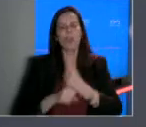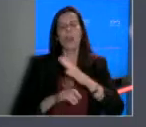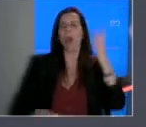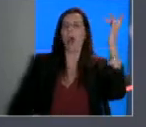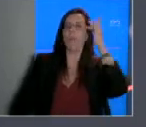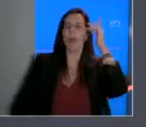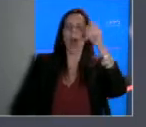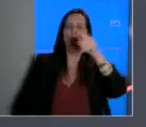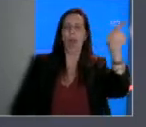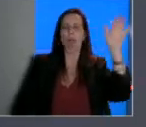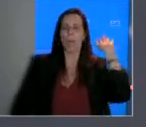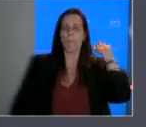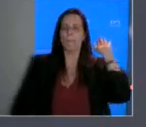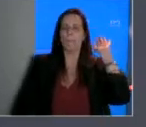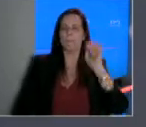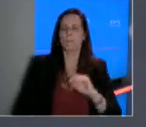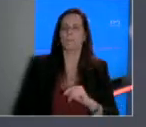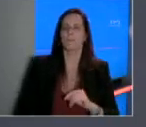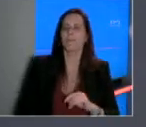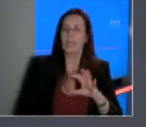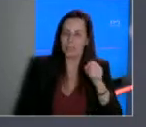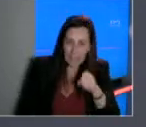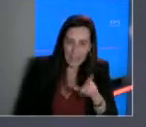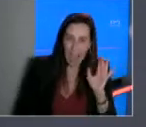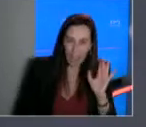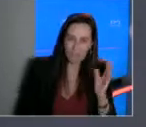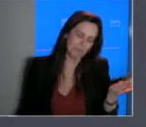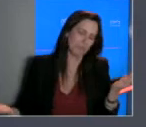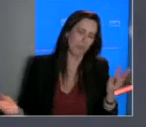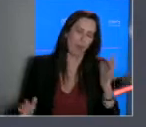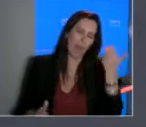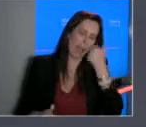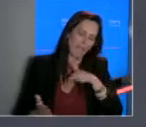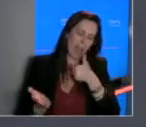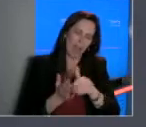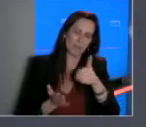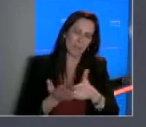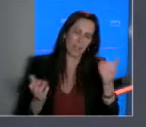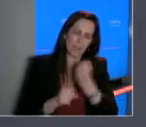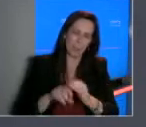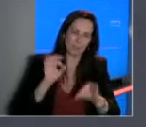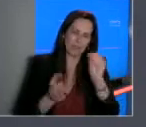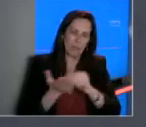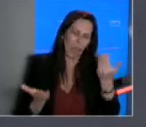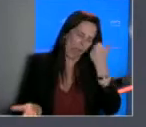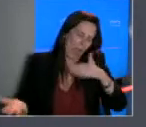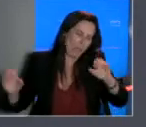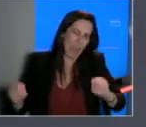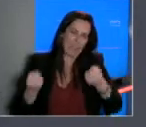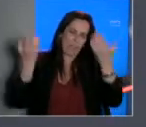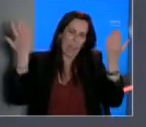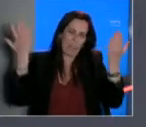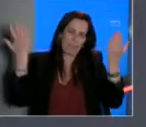מה שבא להם מעל הראש של כולנו. אם זה כך, אולי חבל להמשיך לקיים בחירות, חבל